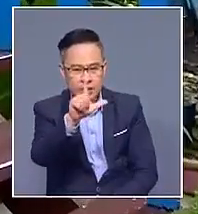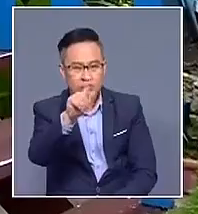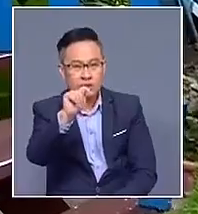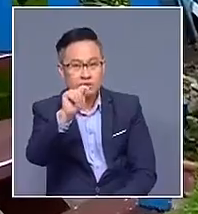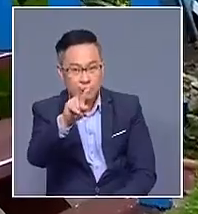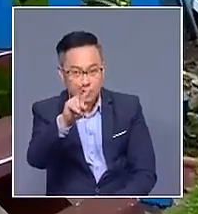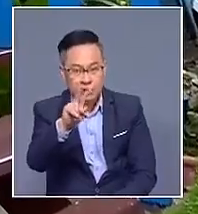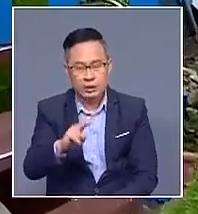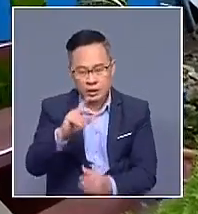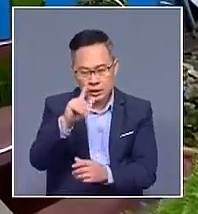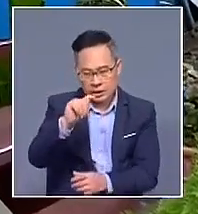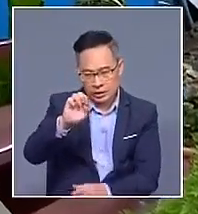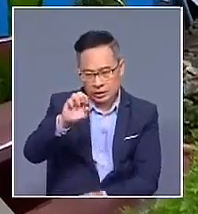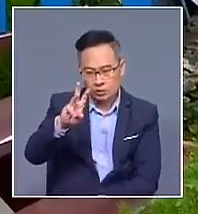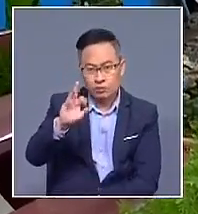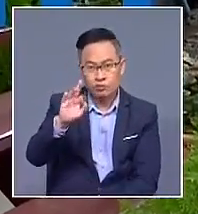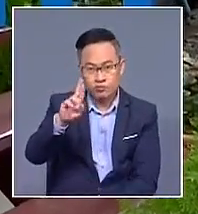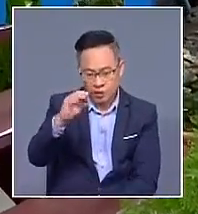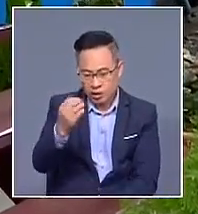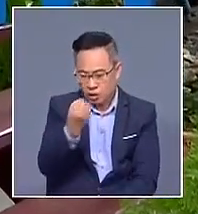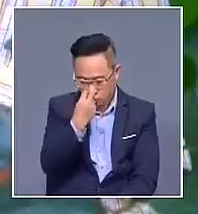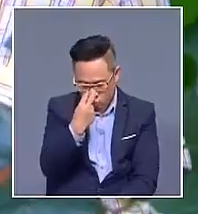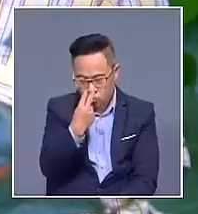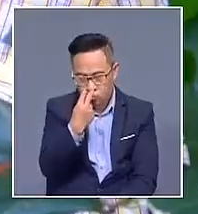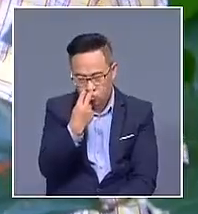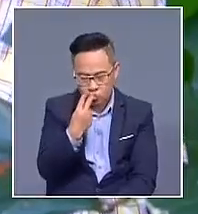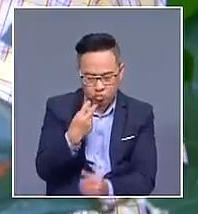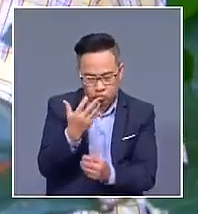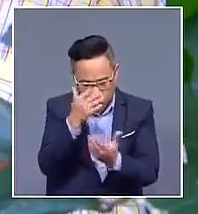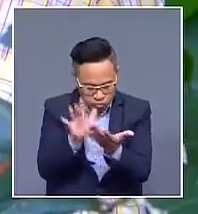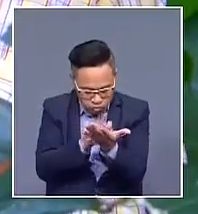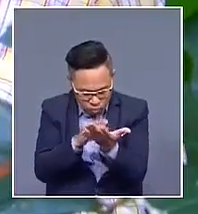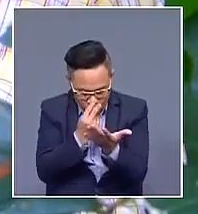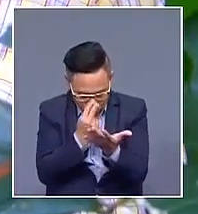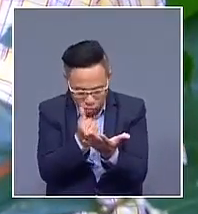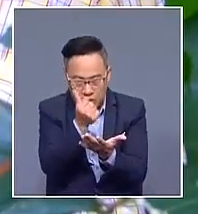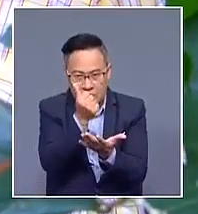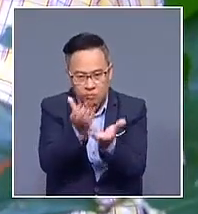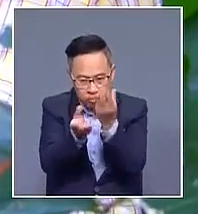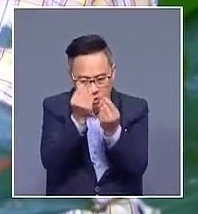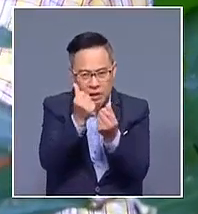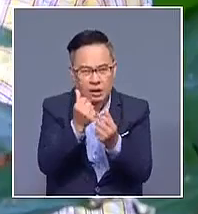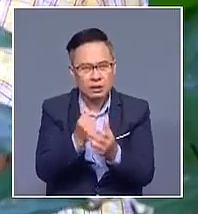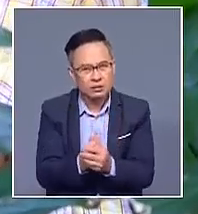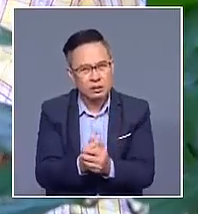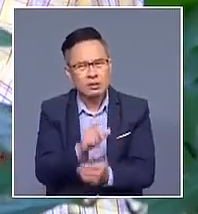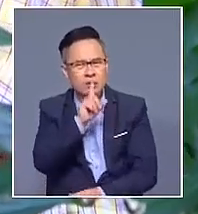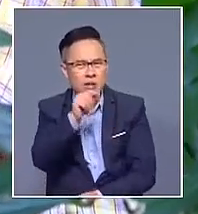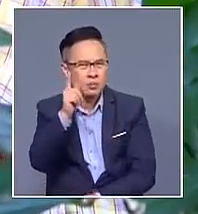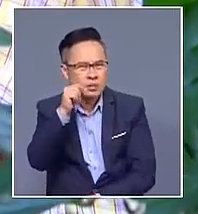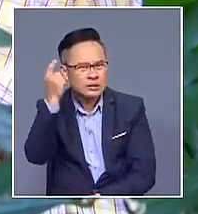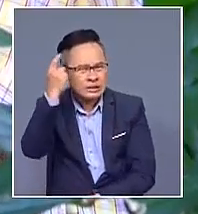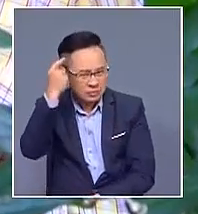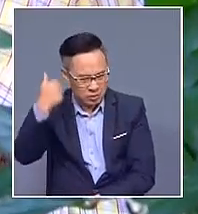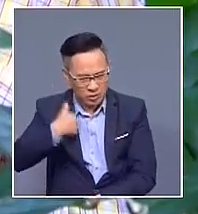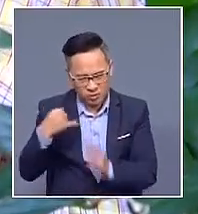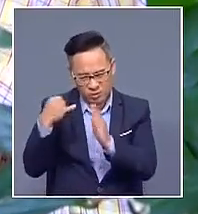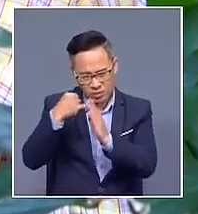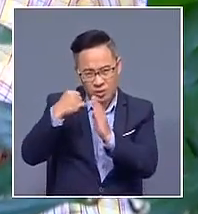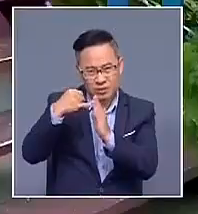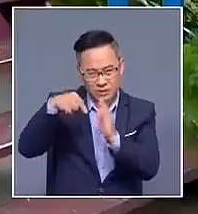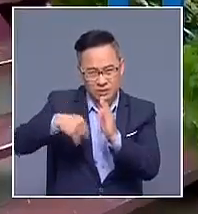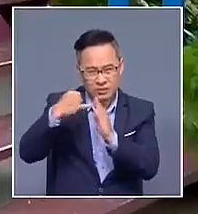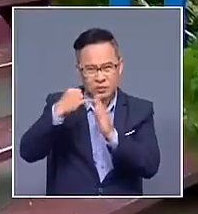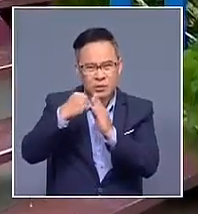ย่างเงี้ยไม่สนนะพอไอ้ตัวนี้เข้ามาเขาก็โอเคเลย คุณแม่เคยคิดไหมคะว่าการที่เราอยู่ต่างจังหวัดเนี่ยจะทำให้เราอาจจะ